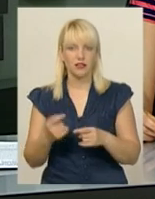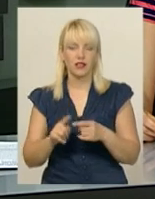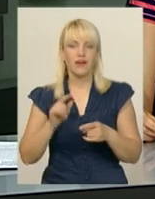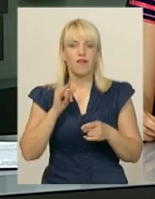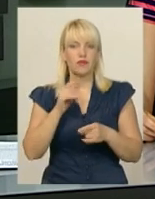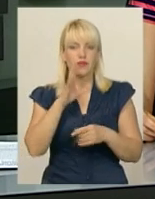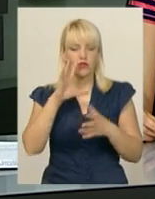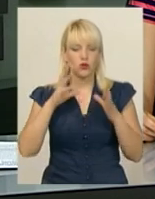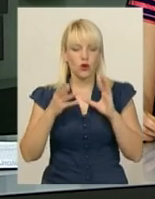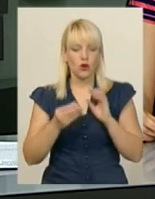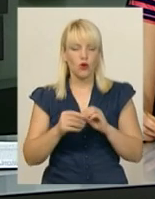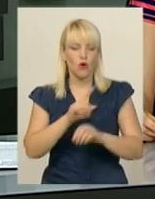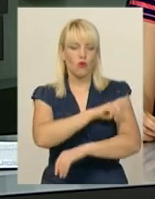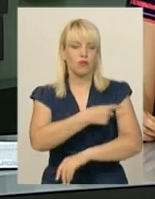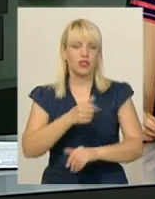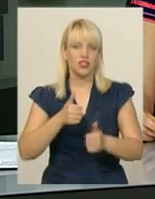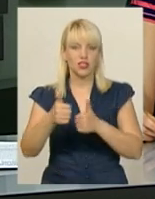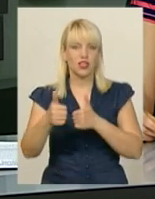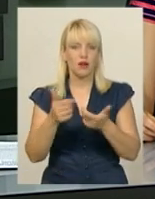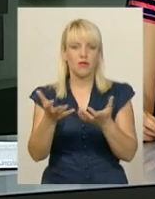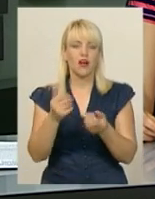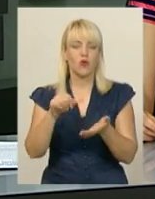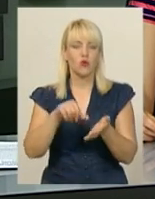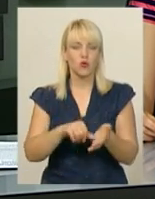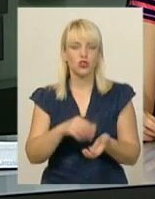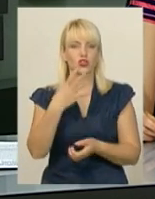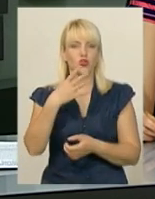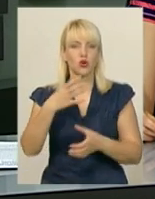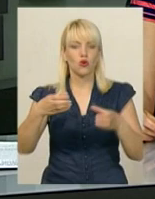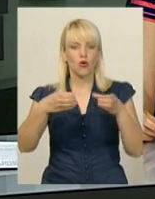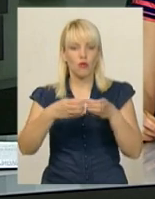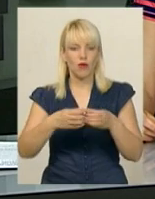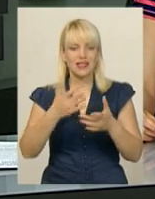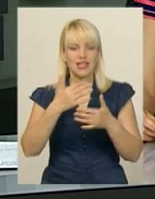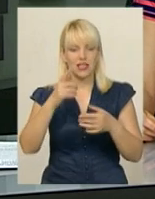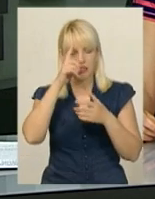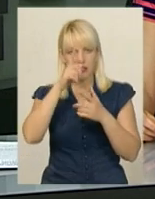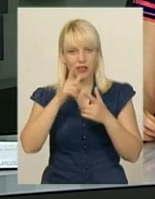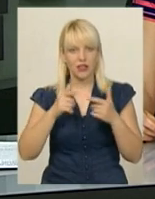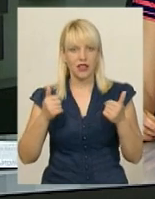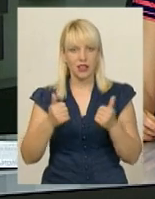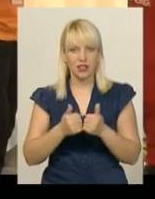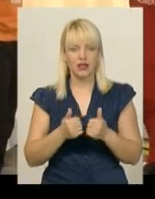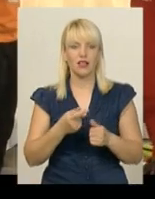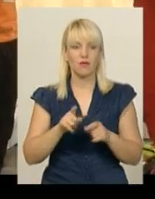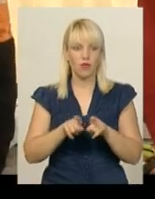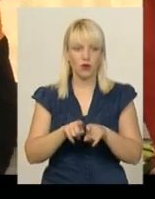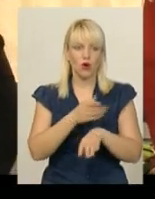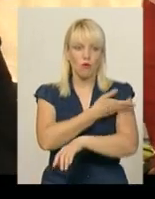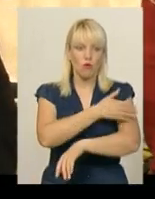Чубенко, у медичних ралі бере участь 40 команд з різних регіонів України, а також Польщі та Литви.